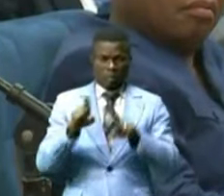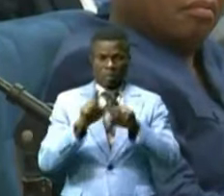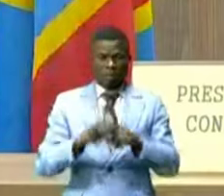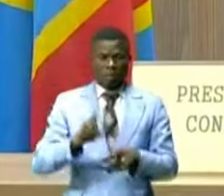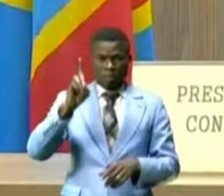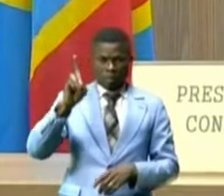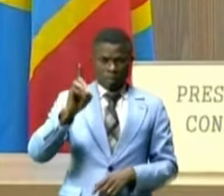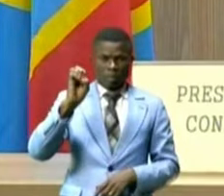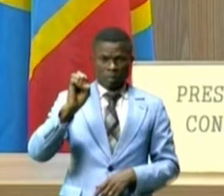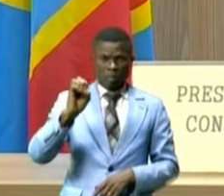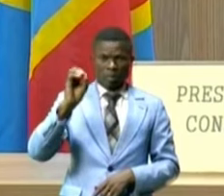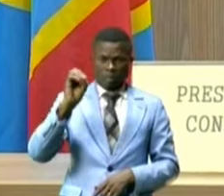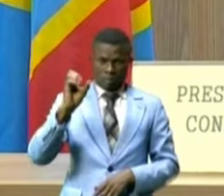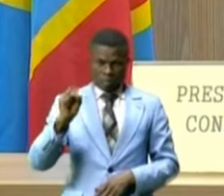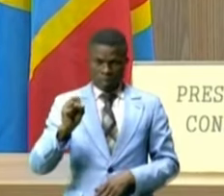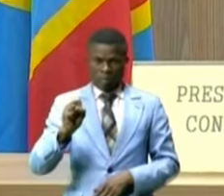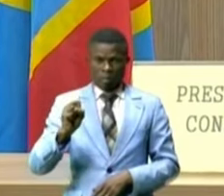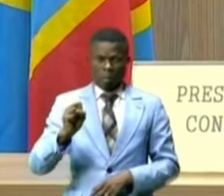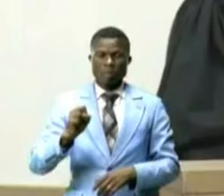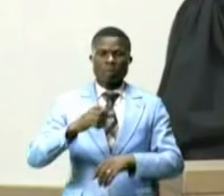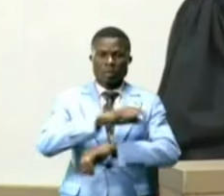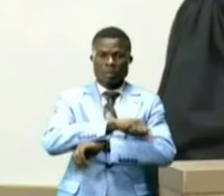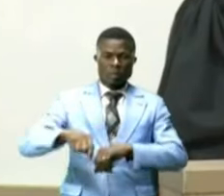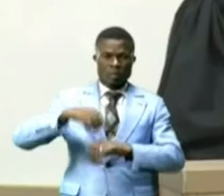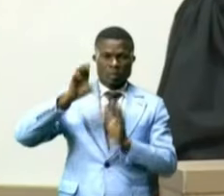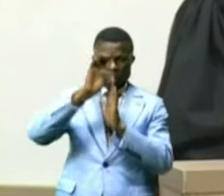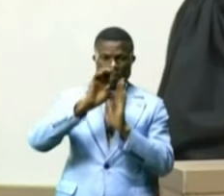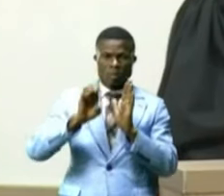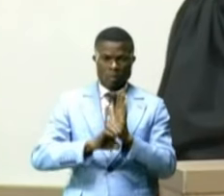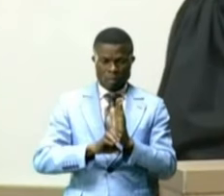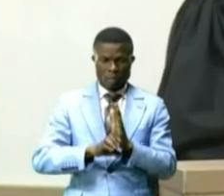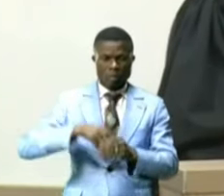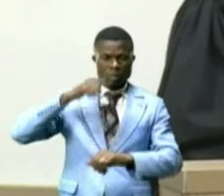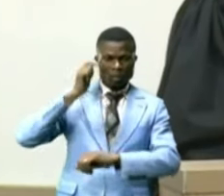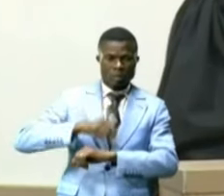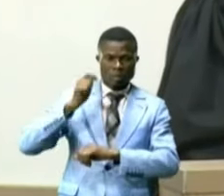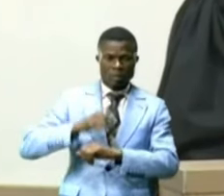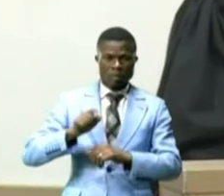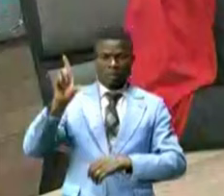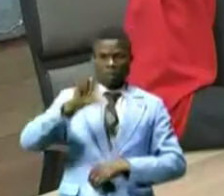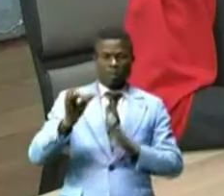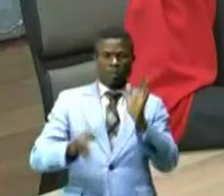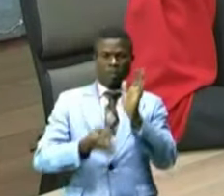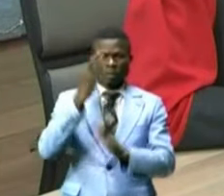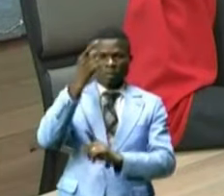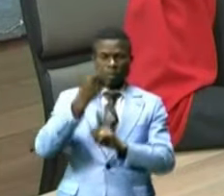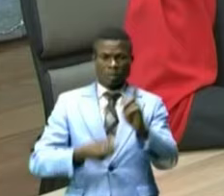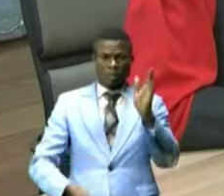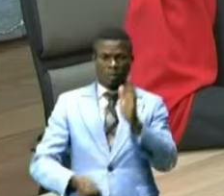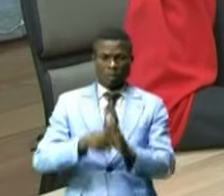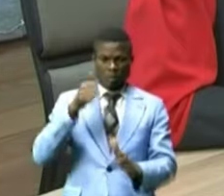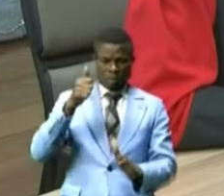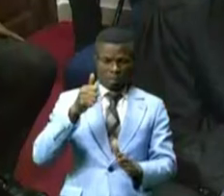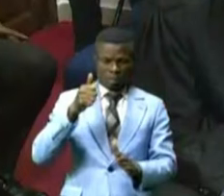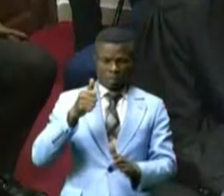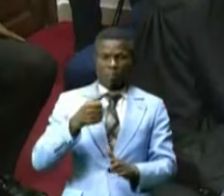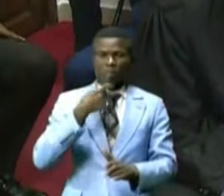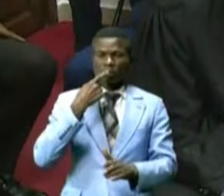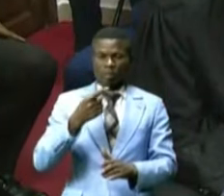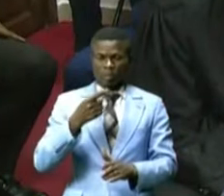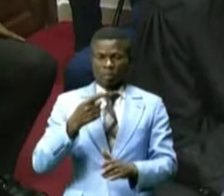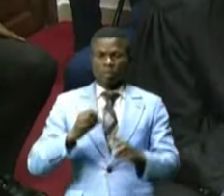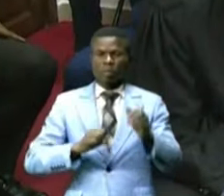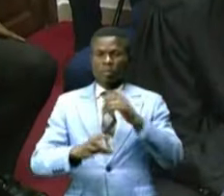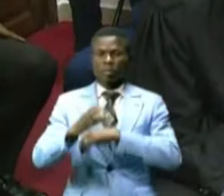La Cour constitutionnelle, siégeant comme juge pénal, a à l'audience de lundi 13 novembre rendu un arrêt avant dire droit sur